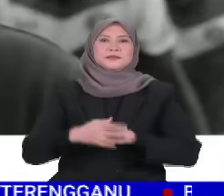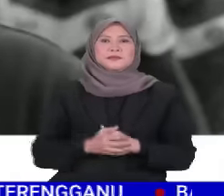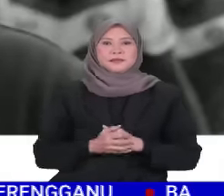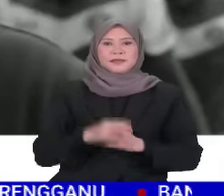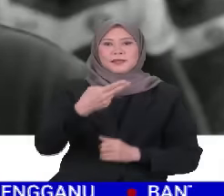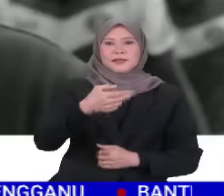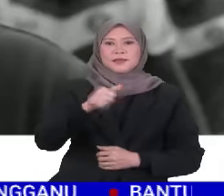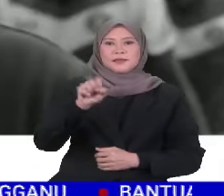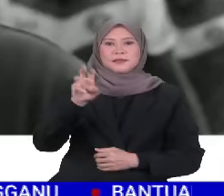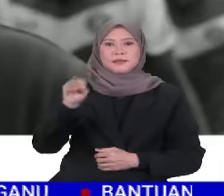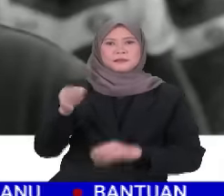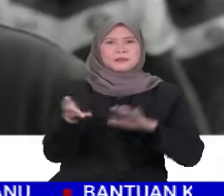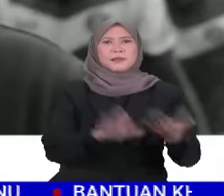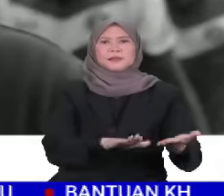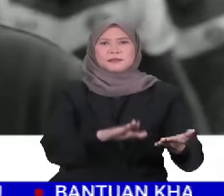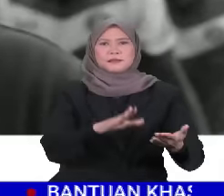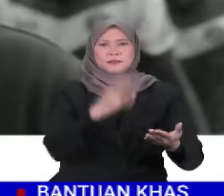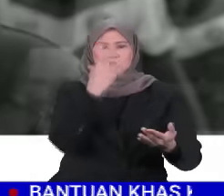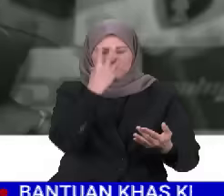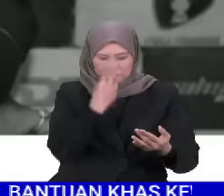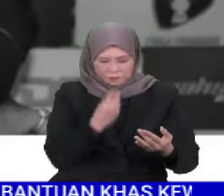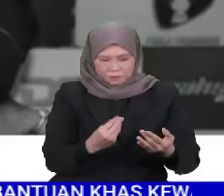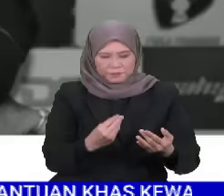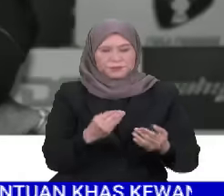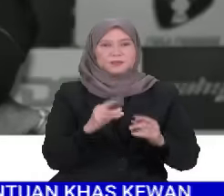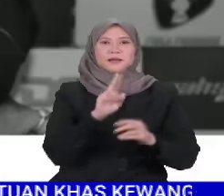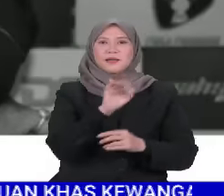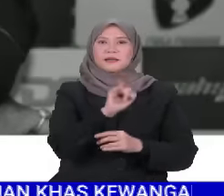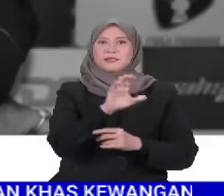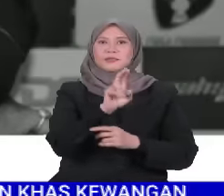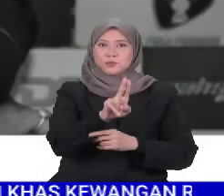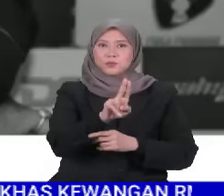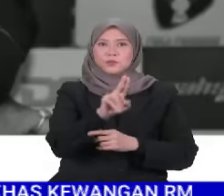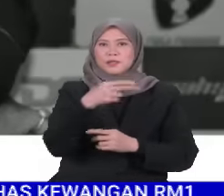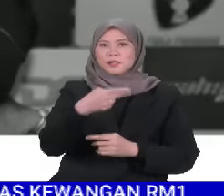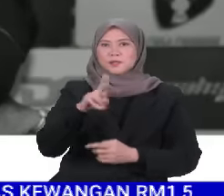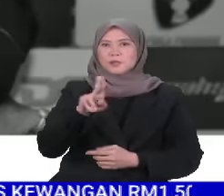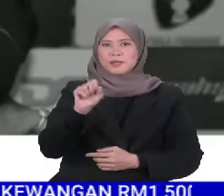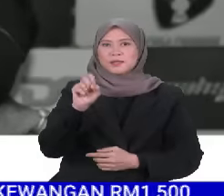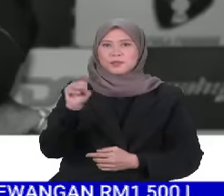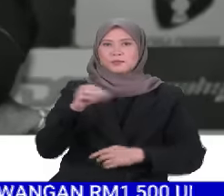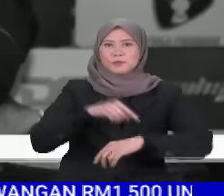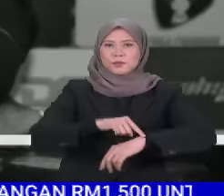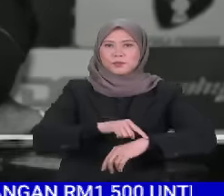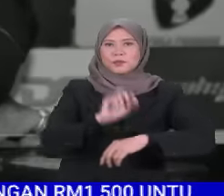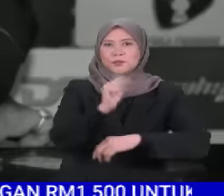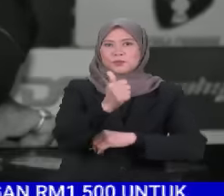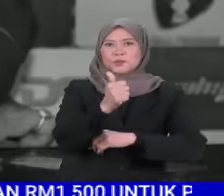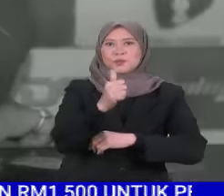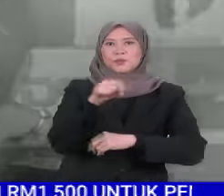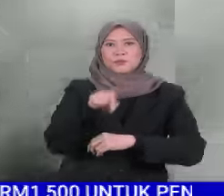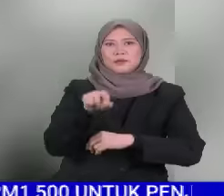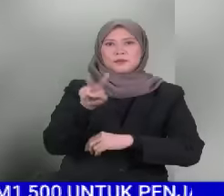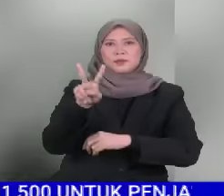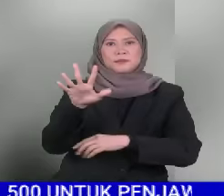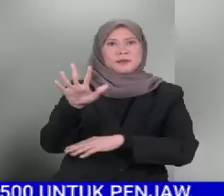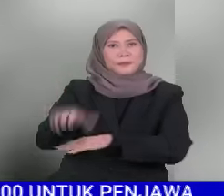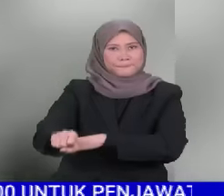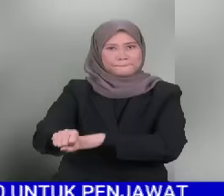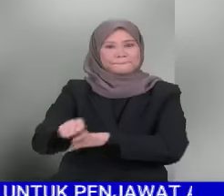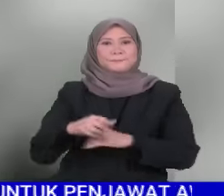meninggal dunia selepas ditidurkan beberapa hari di unit rawatan rapi I see you hate you SM pada pukul 10.25